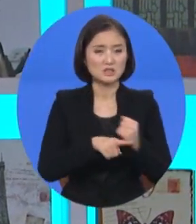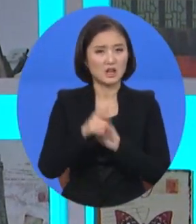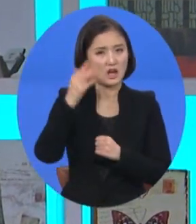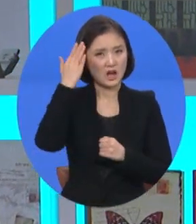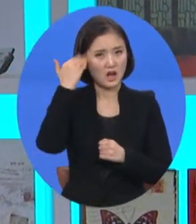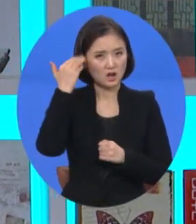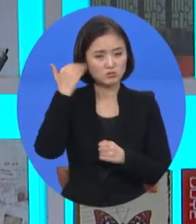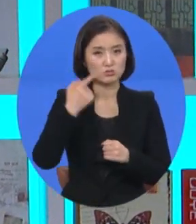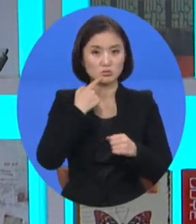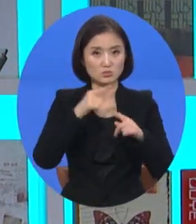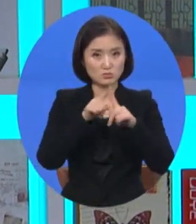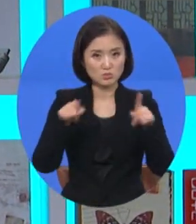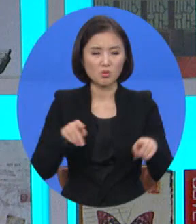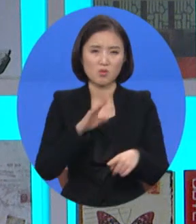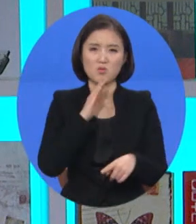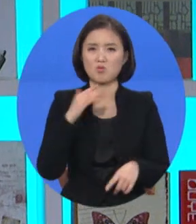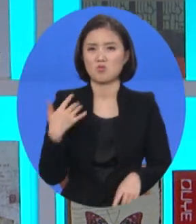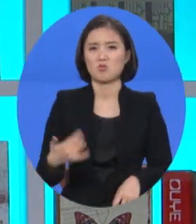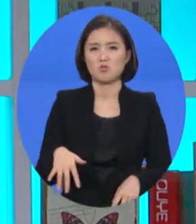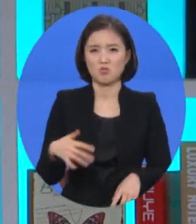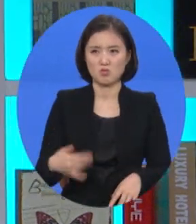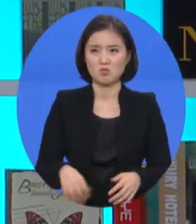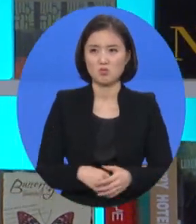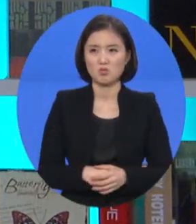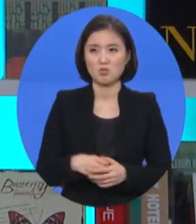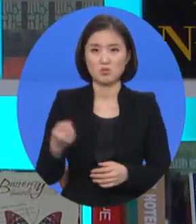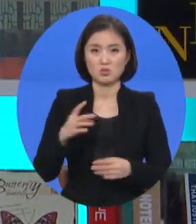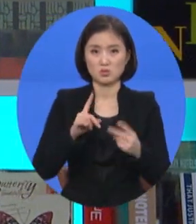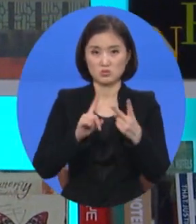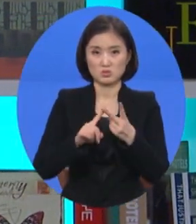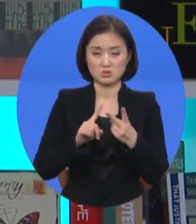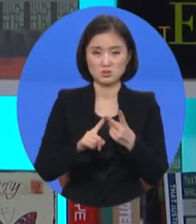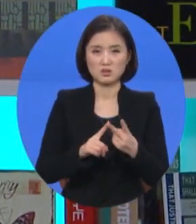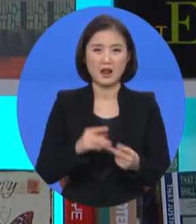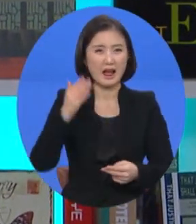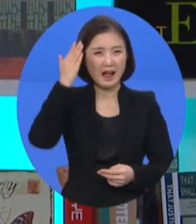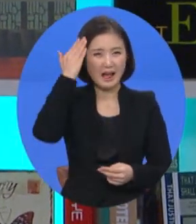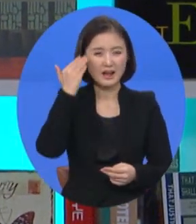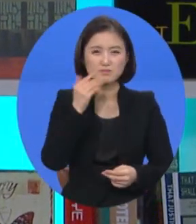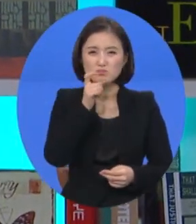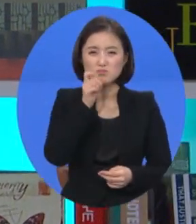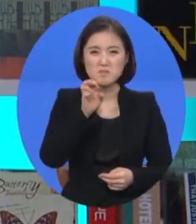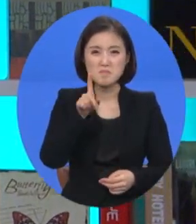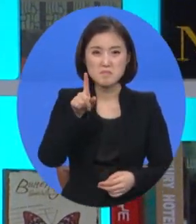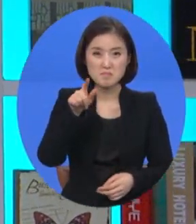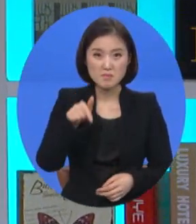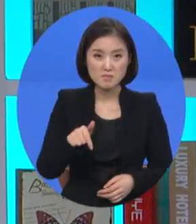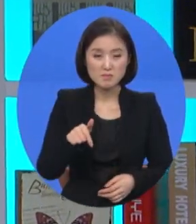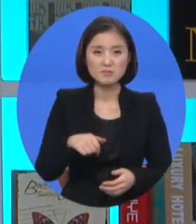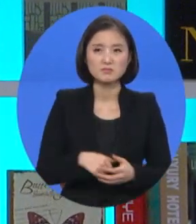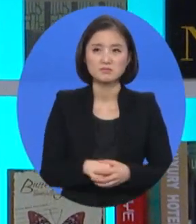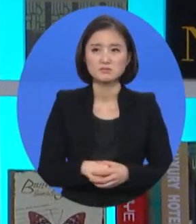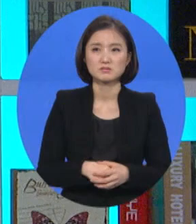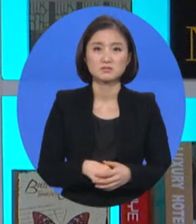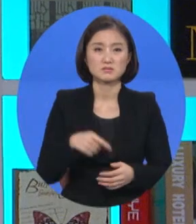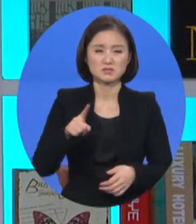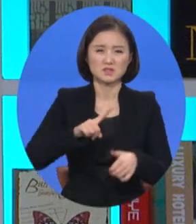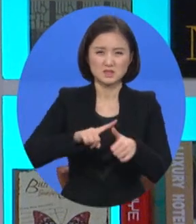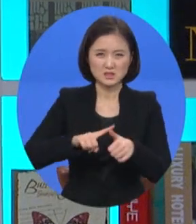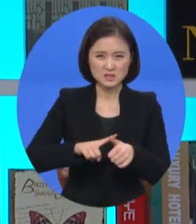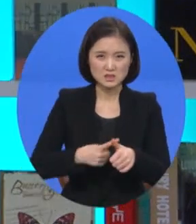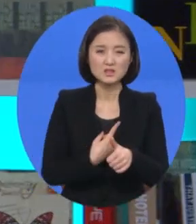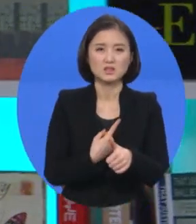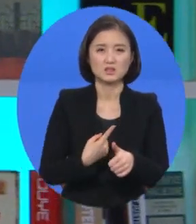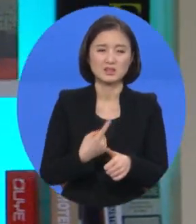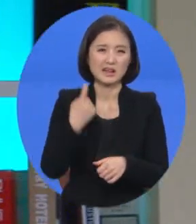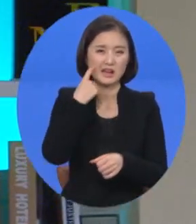그런 종이가 가지고 있는 내구성 다음에 뭐 또 말입니다 그 뭐 기 다 그 천년 성을 가지고 있습니다 이 뭐